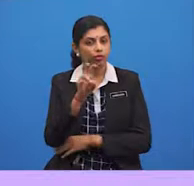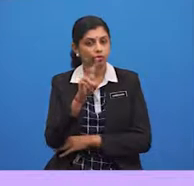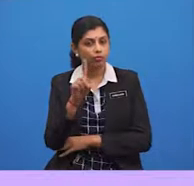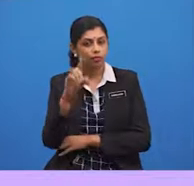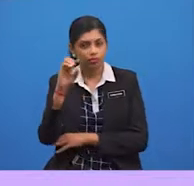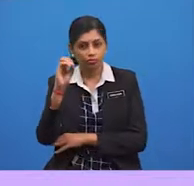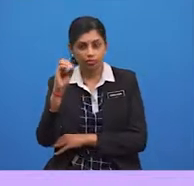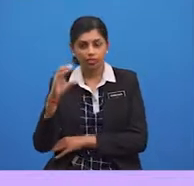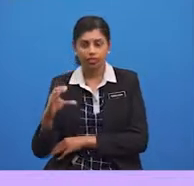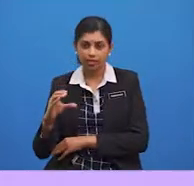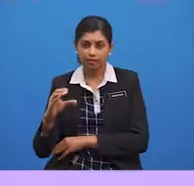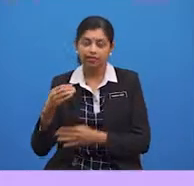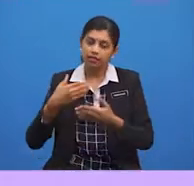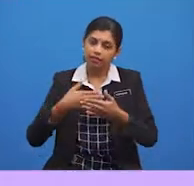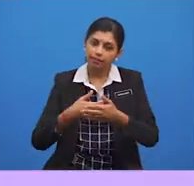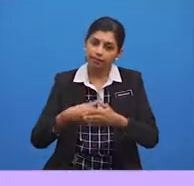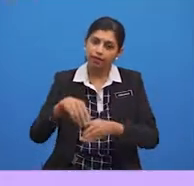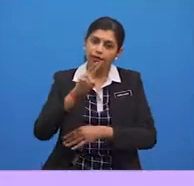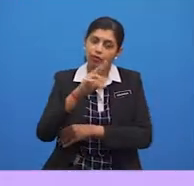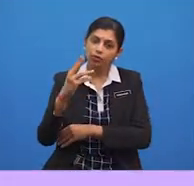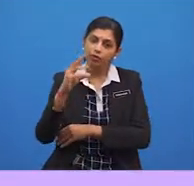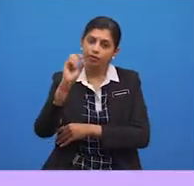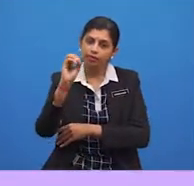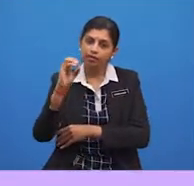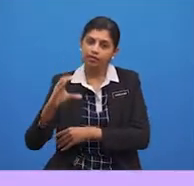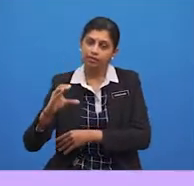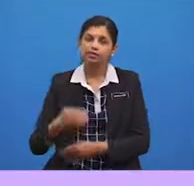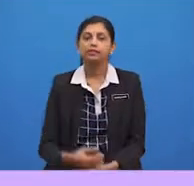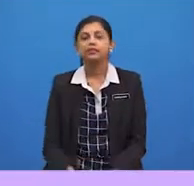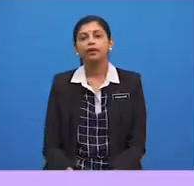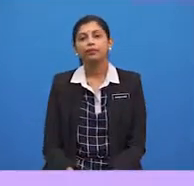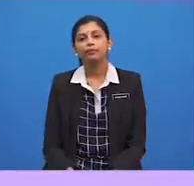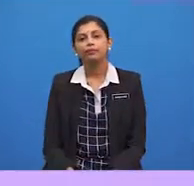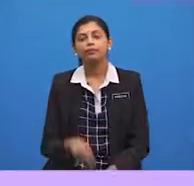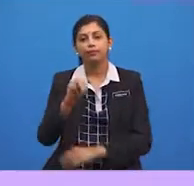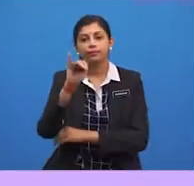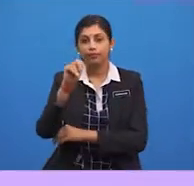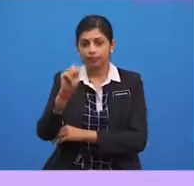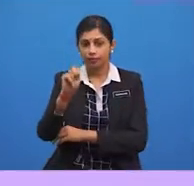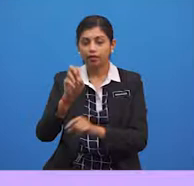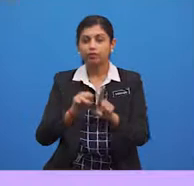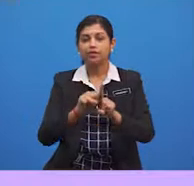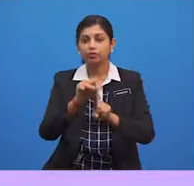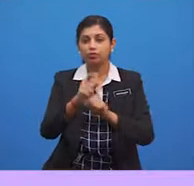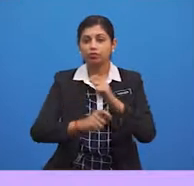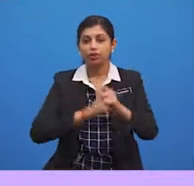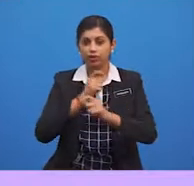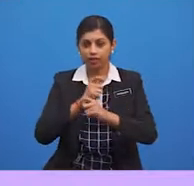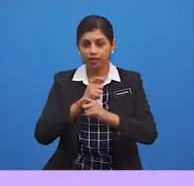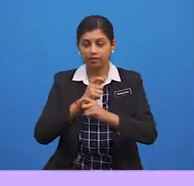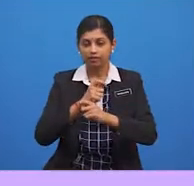21 darjah Celsius hingga 26 darjah Celsius. Min suhu tahunan di iklim